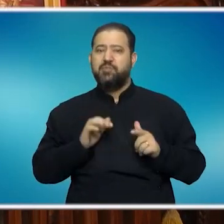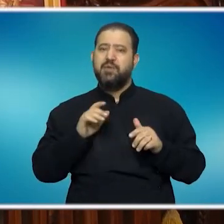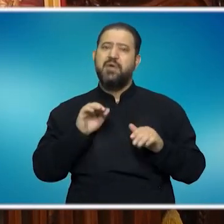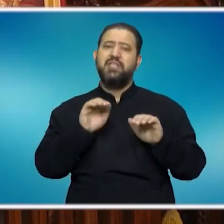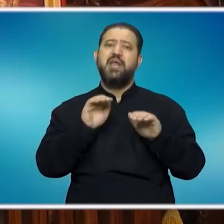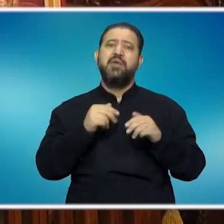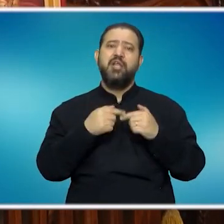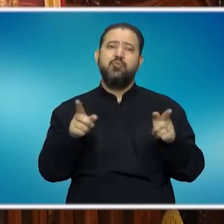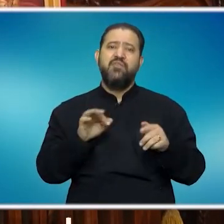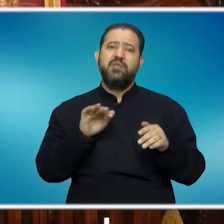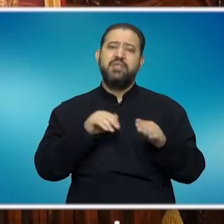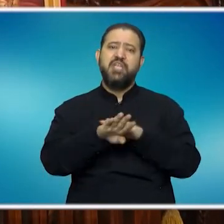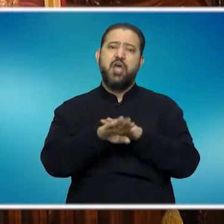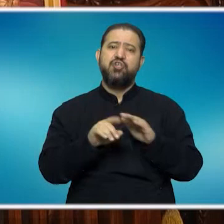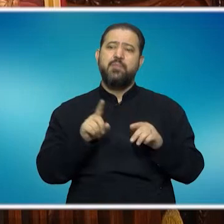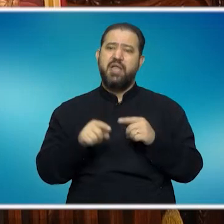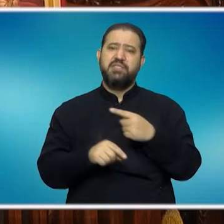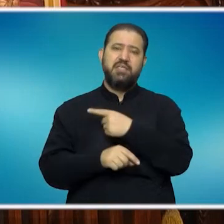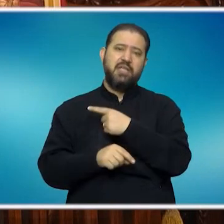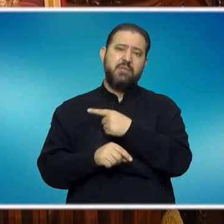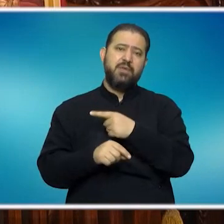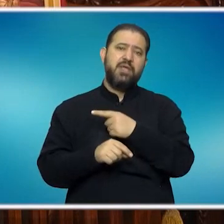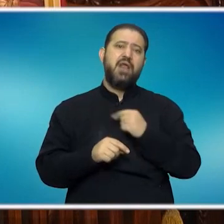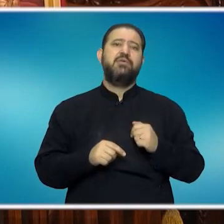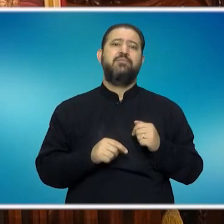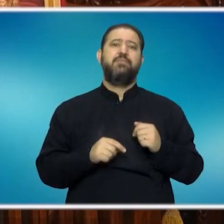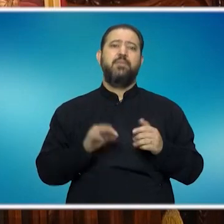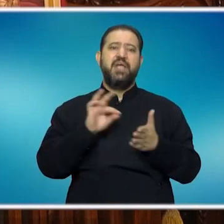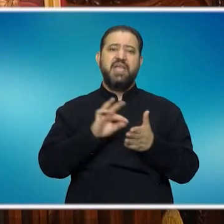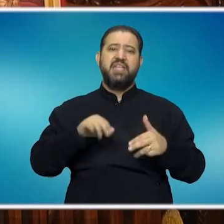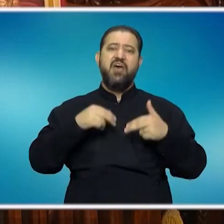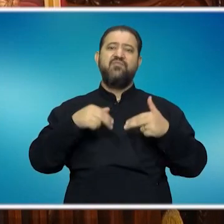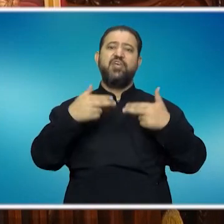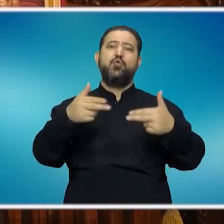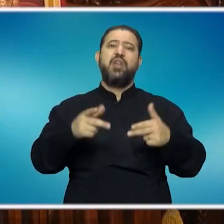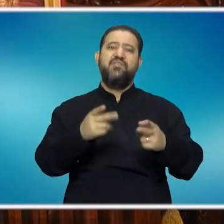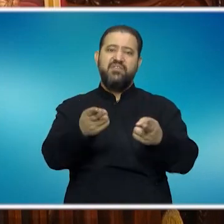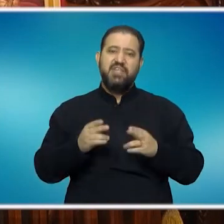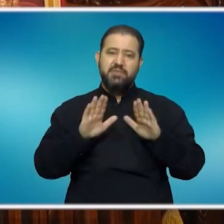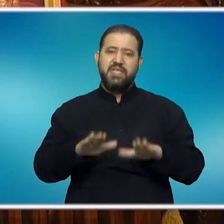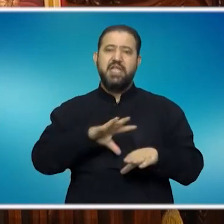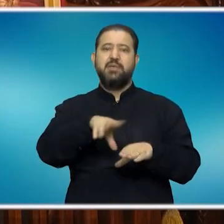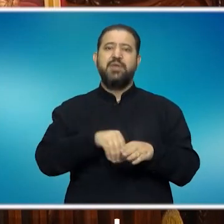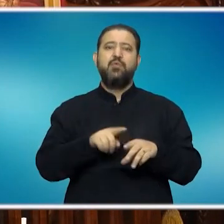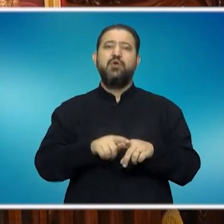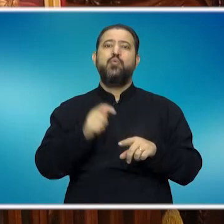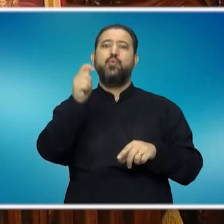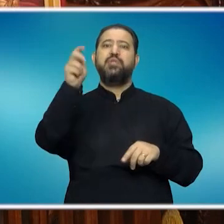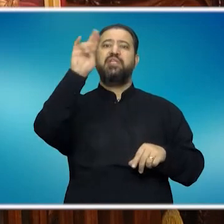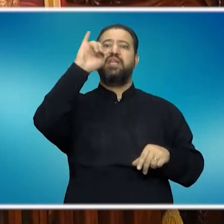atenția acordată și așteptăm în continuare mesajele dumneavoastră la adresa afișată pe ecran. Până data viitoare vă invităm să